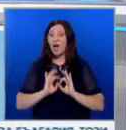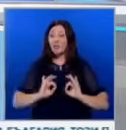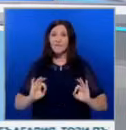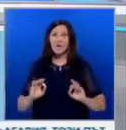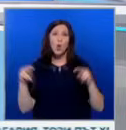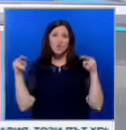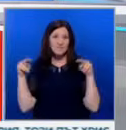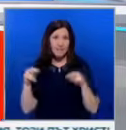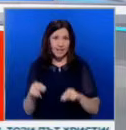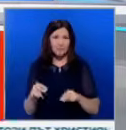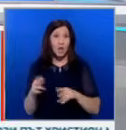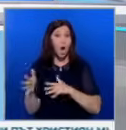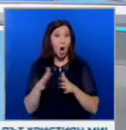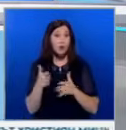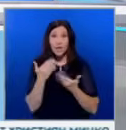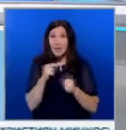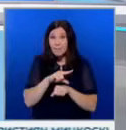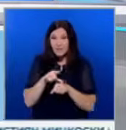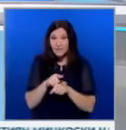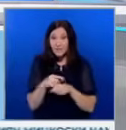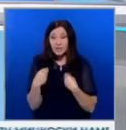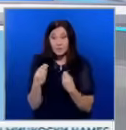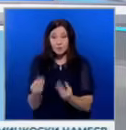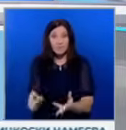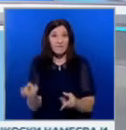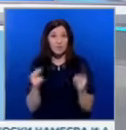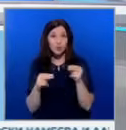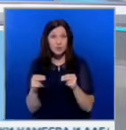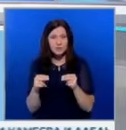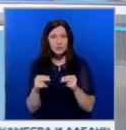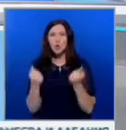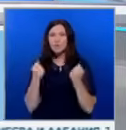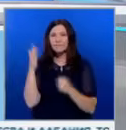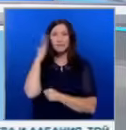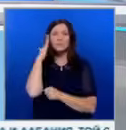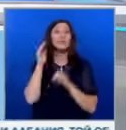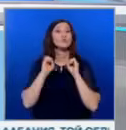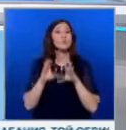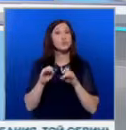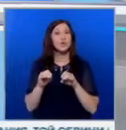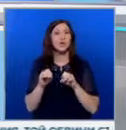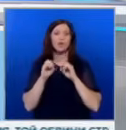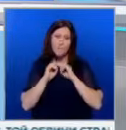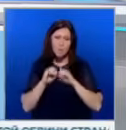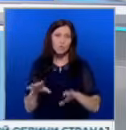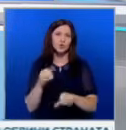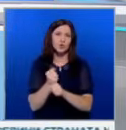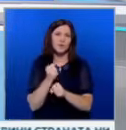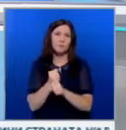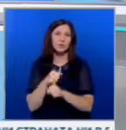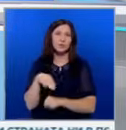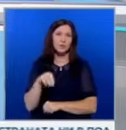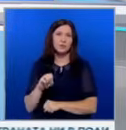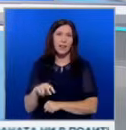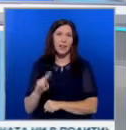адекватно освидетелстване, а хората нямат време да ги предоставят на комисиите. От Здравното министерство съобщиха, че пропуски в работата на ТЕЛК